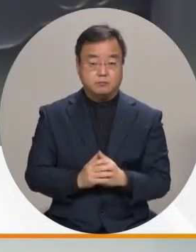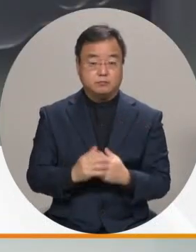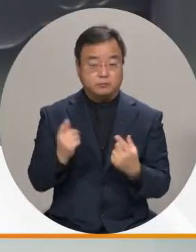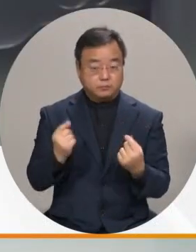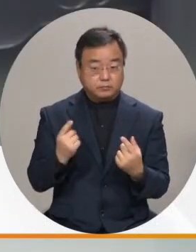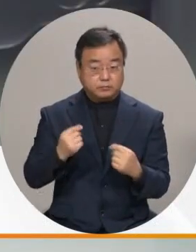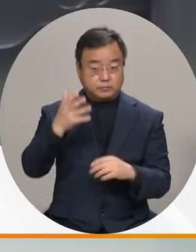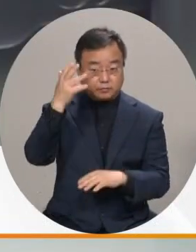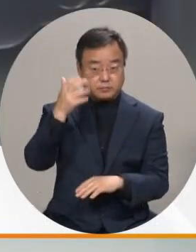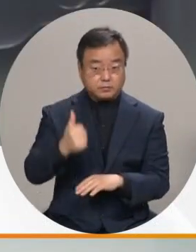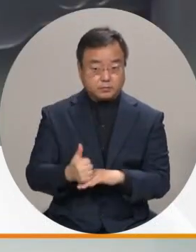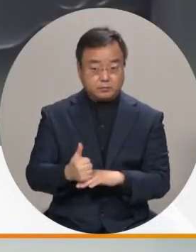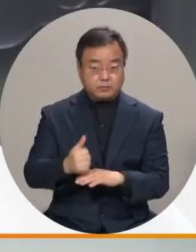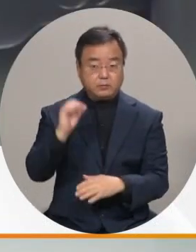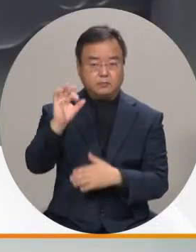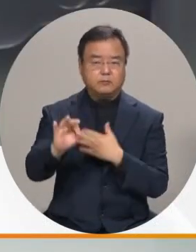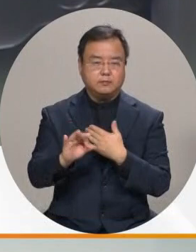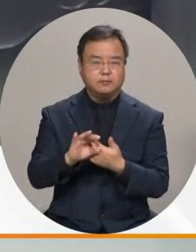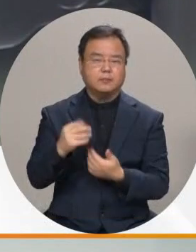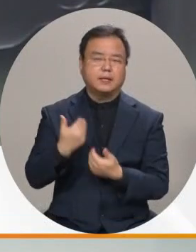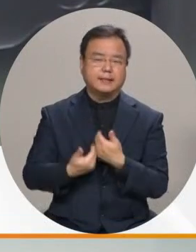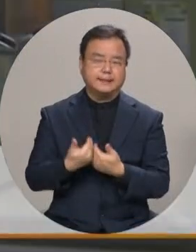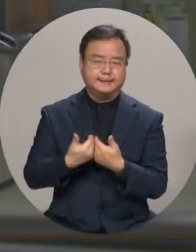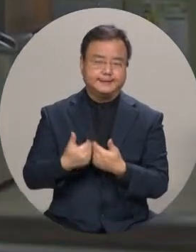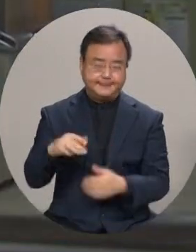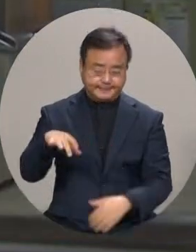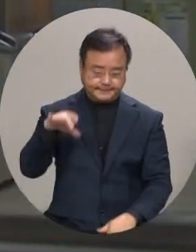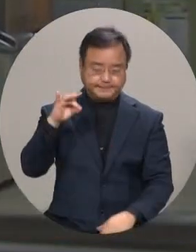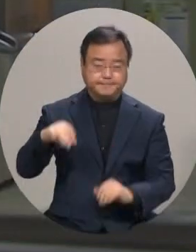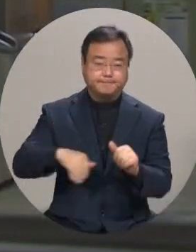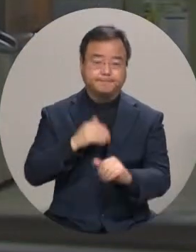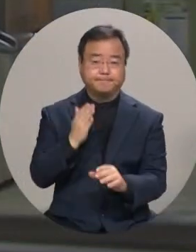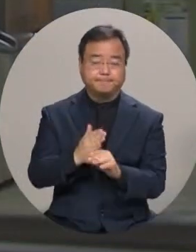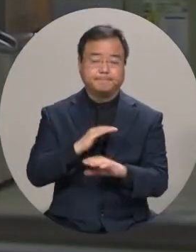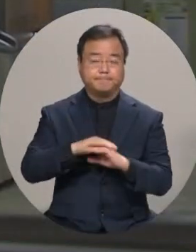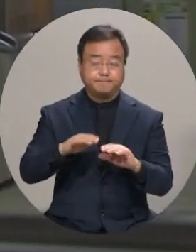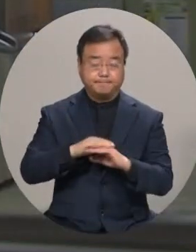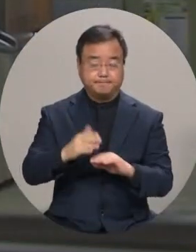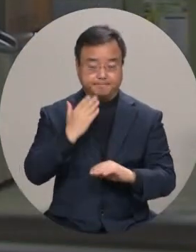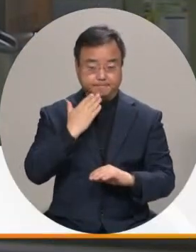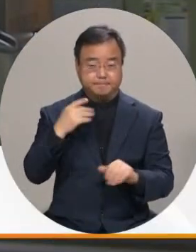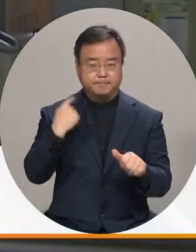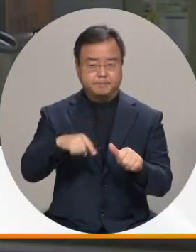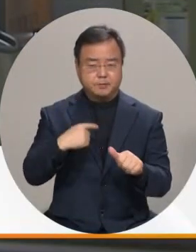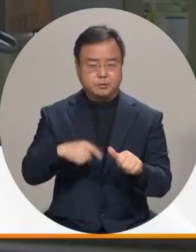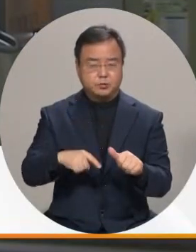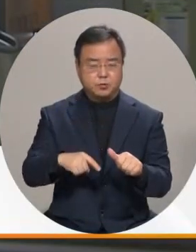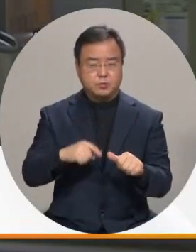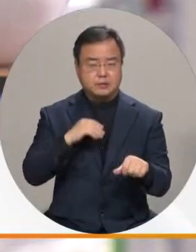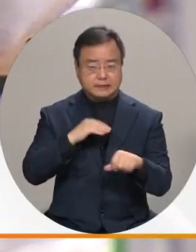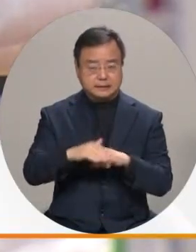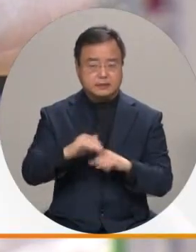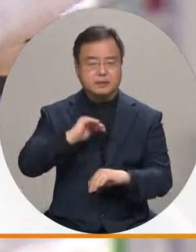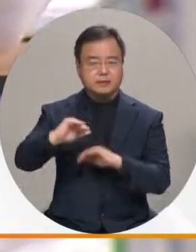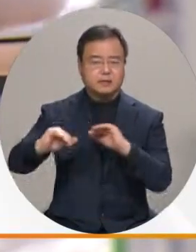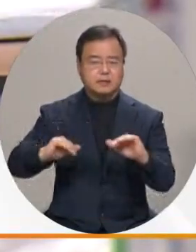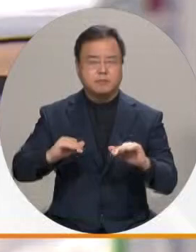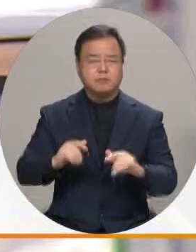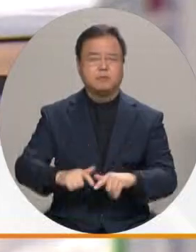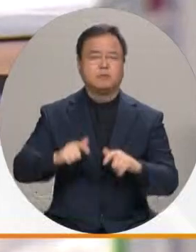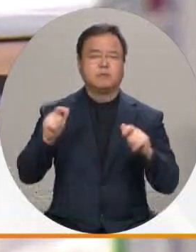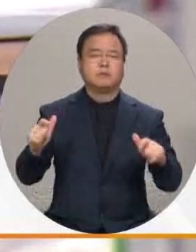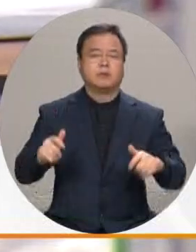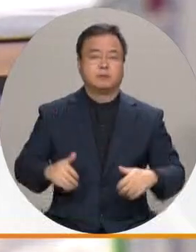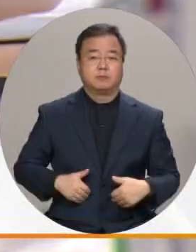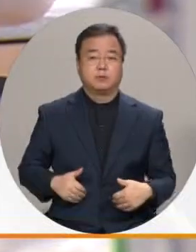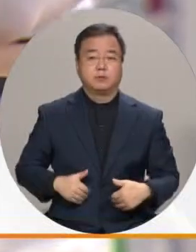결과 봤을 때 우리가 갈등 초기에 이것을 해결하기 위한 교육적 개입이 더 이렇게 좀 확대돼야 된다, 이런 것을 알수